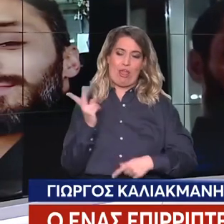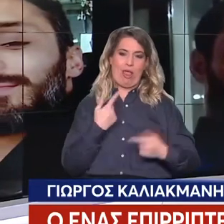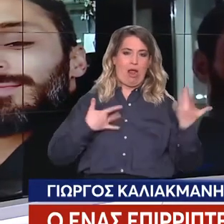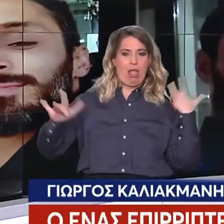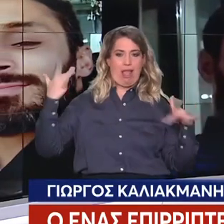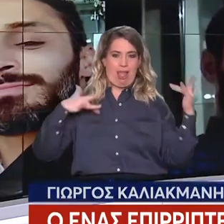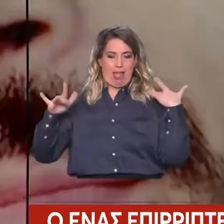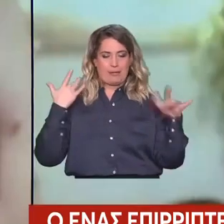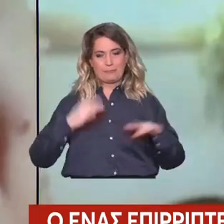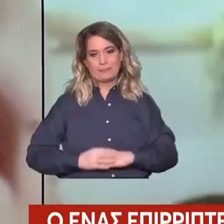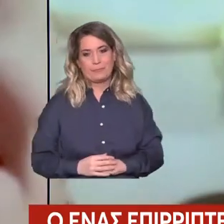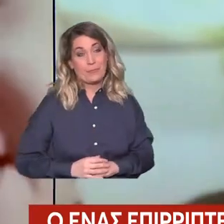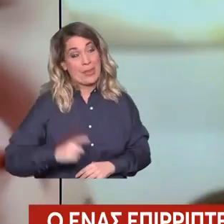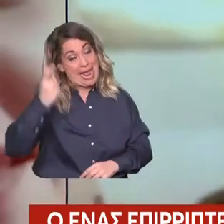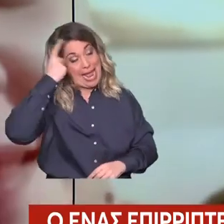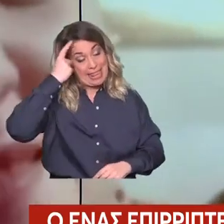Πολύ. Είστε καλά.